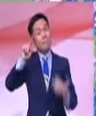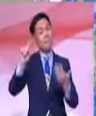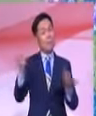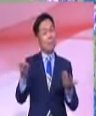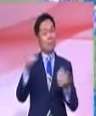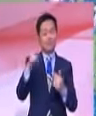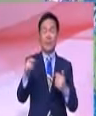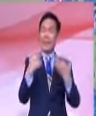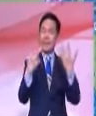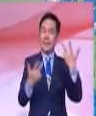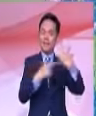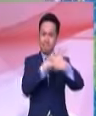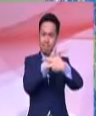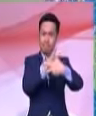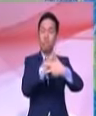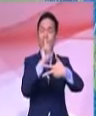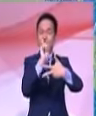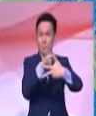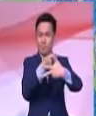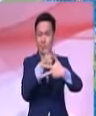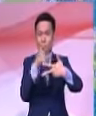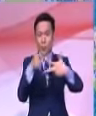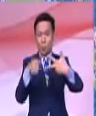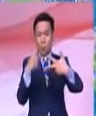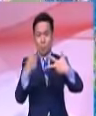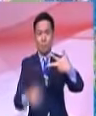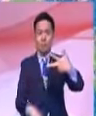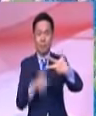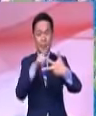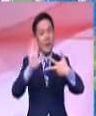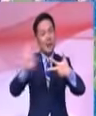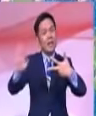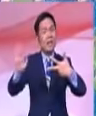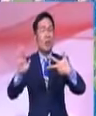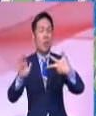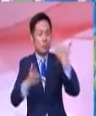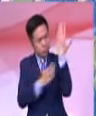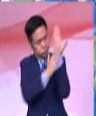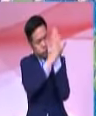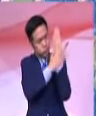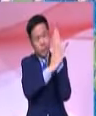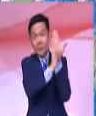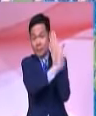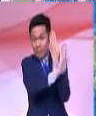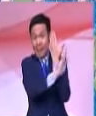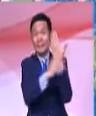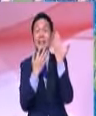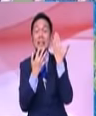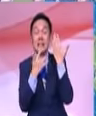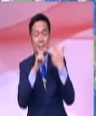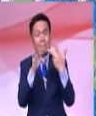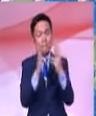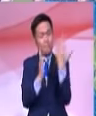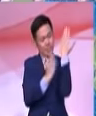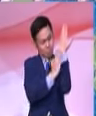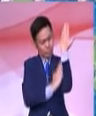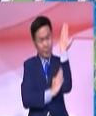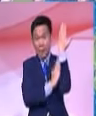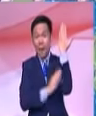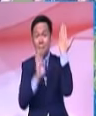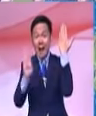kepada tiga bahagian. Bahagian pertama meliputi utara dan pantai timur. Seterusnya, bahagian kedua adalah pantai barat. Dan